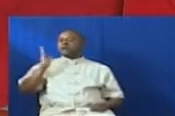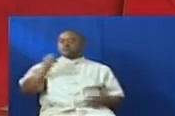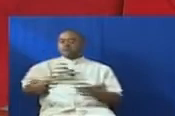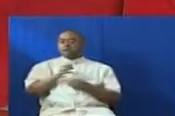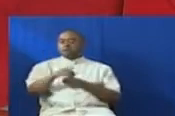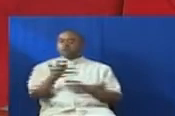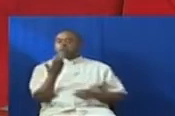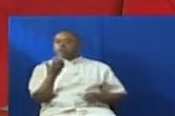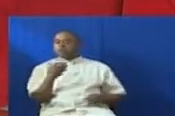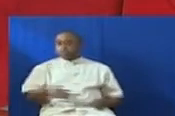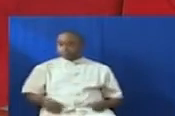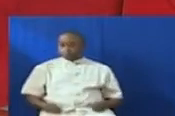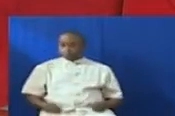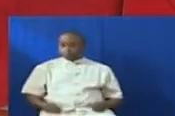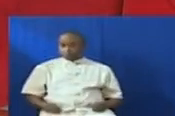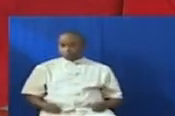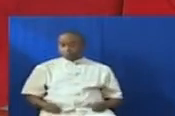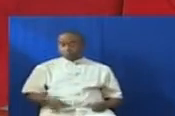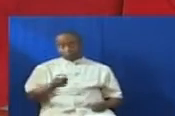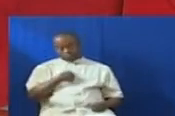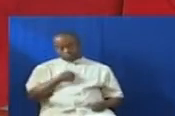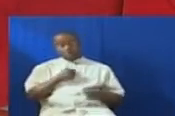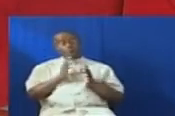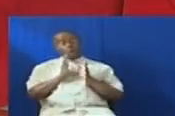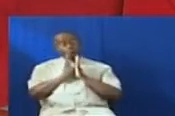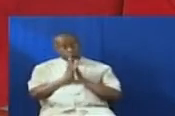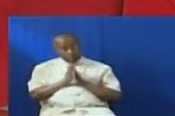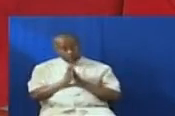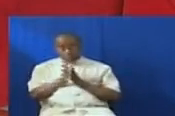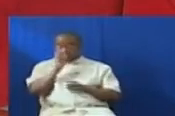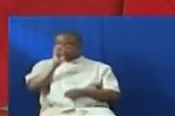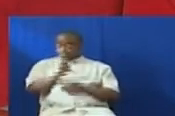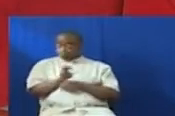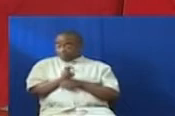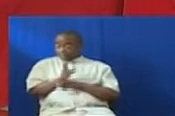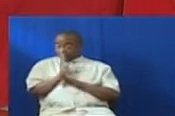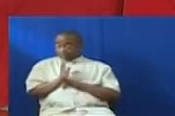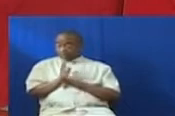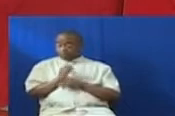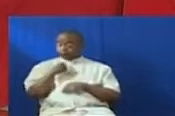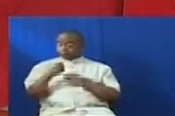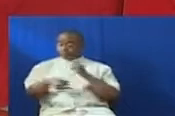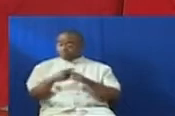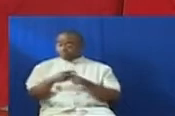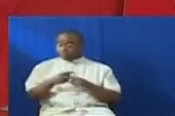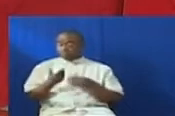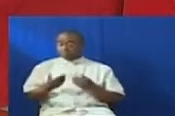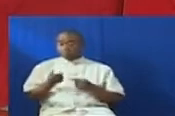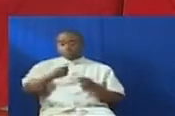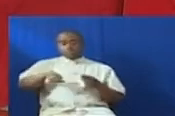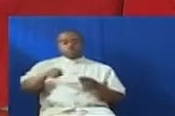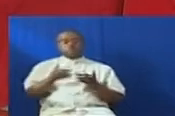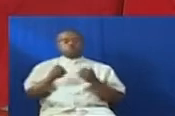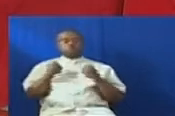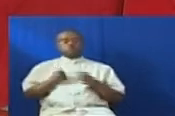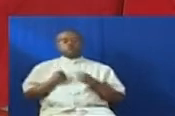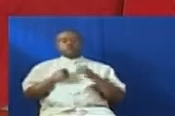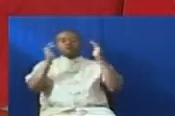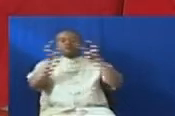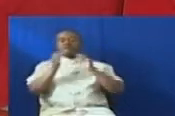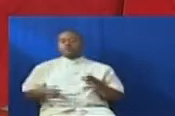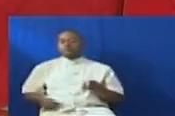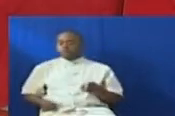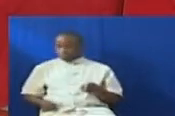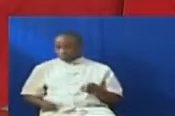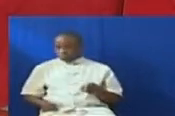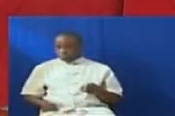5. Naomba usimamizi huo uendelee, lakini wakati huo tuimarishe mifumo ili michezo hii